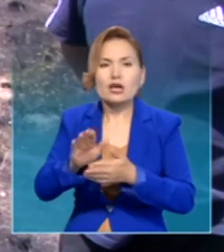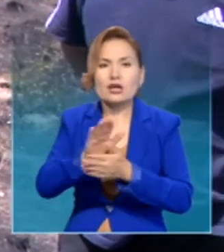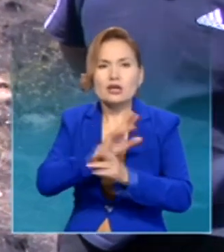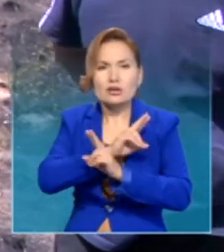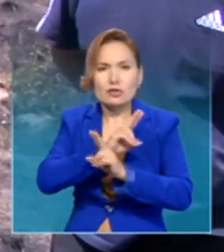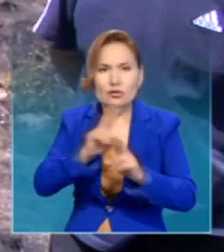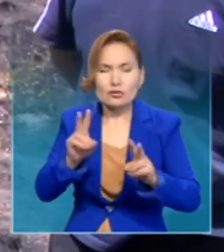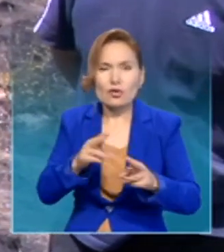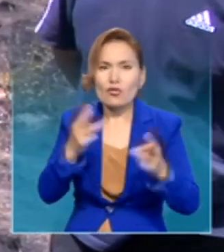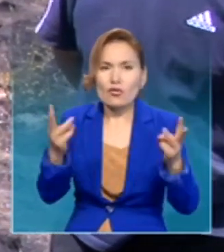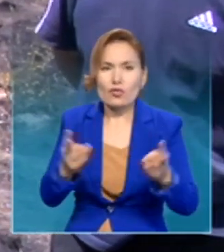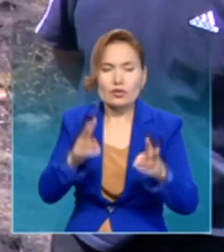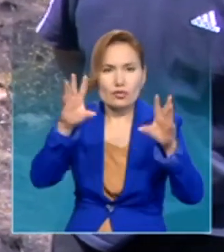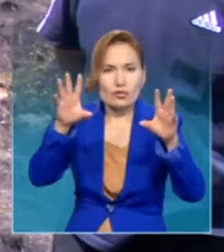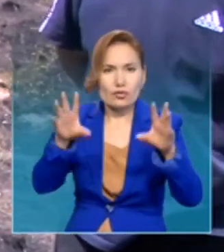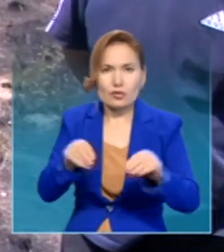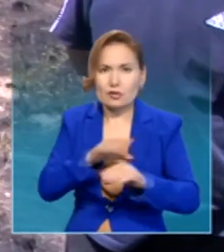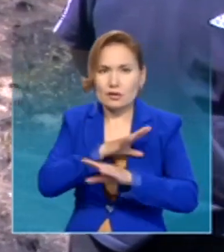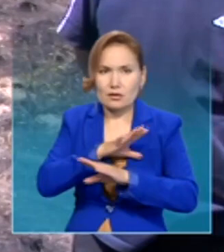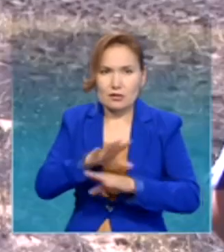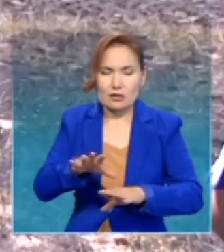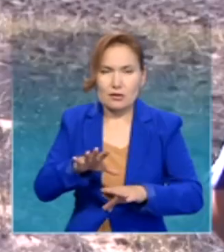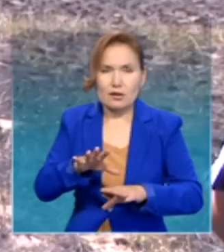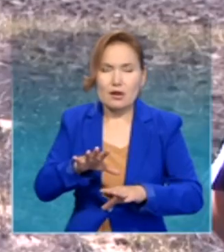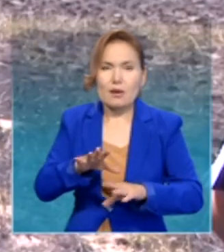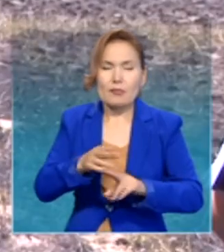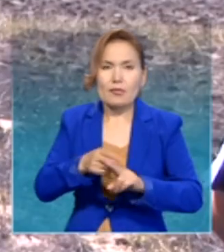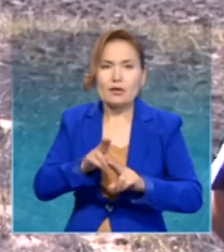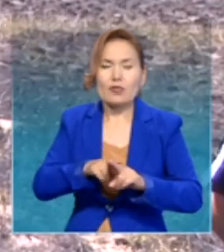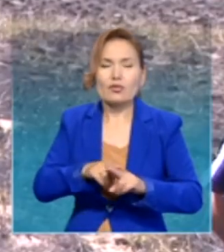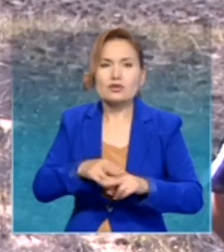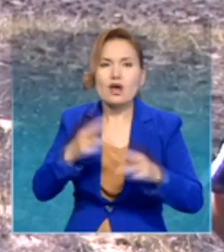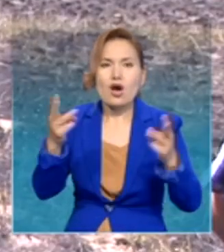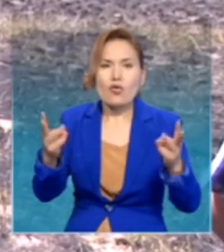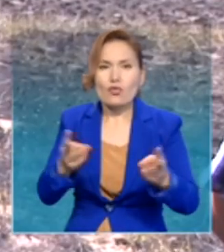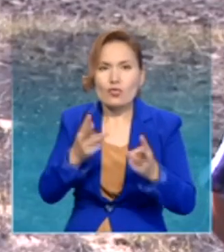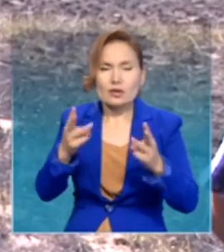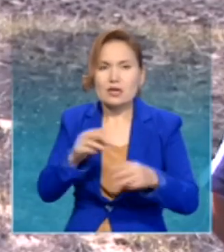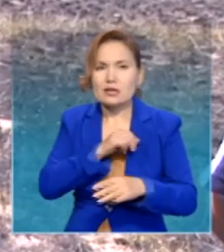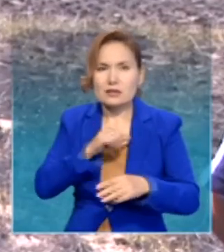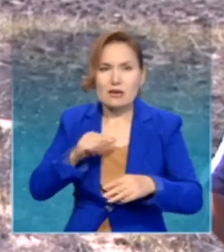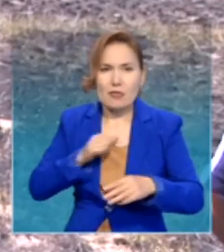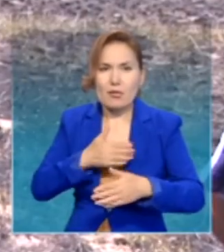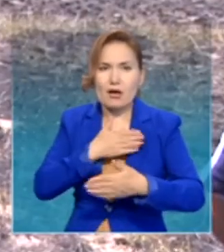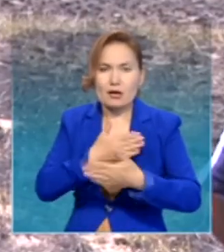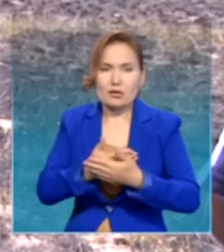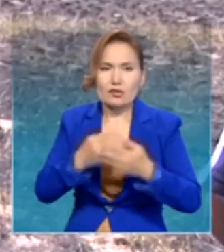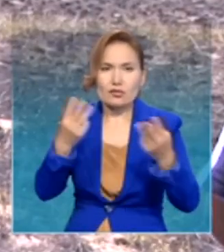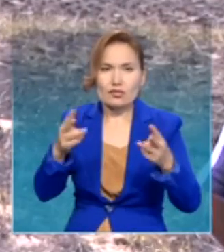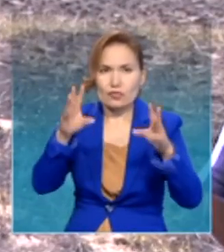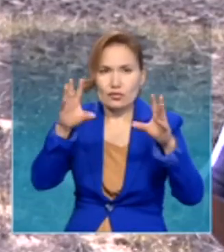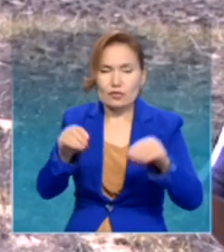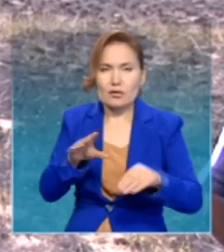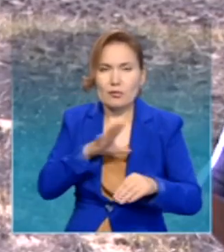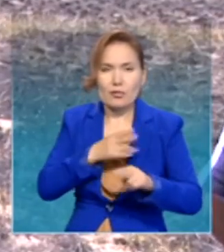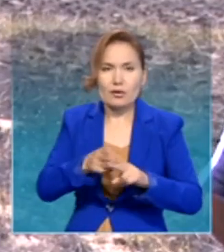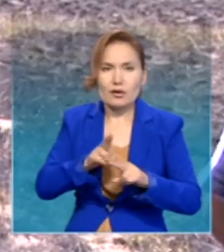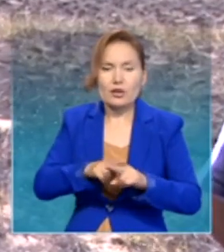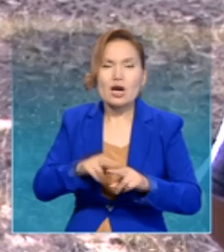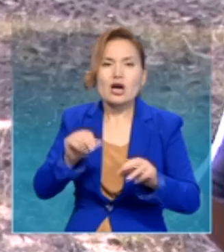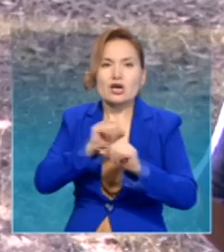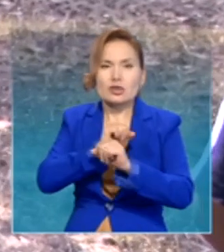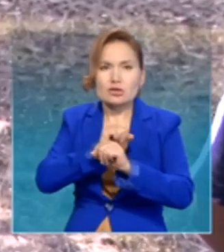өзіміз бас қосып өшіріп отыр. Жаратын болса мейлі жарсын, бірақ ол мера безопасности деген нәрсе